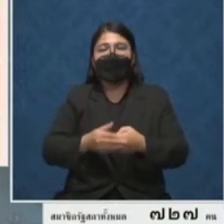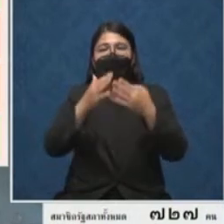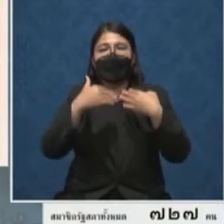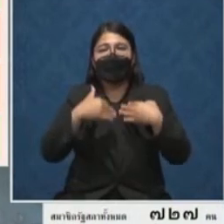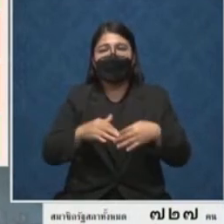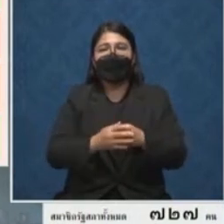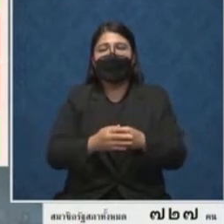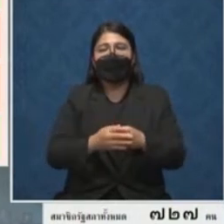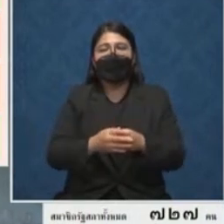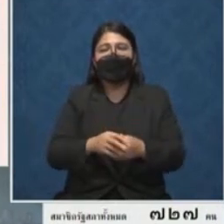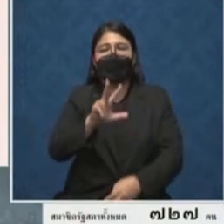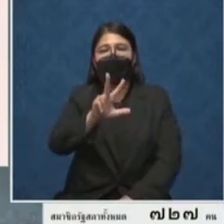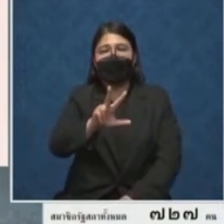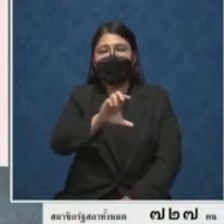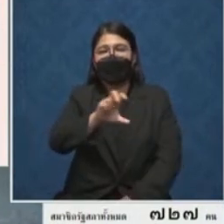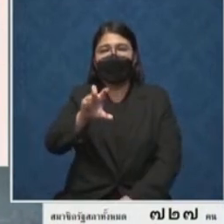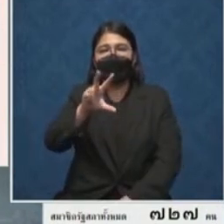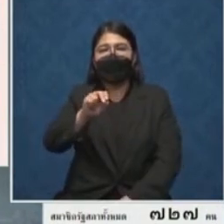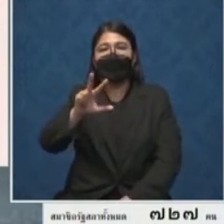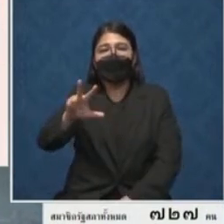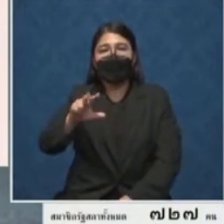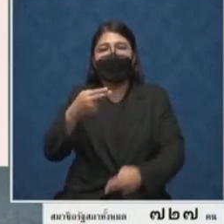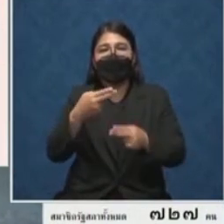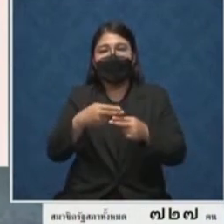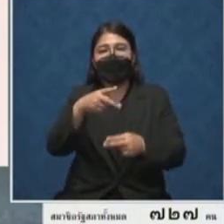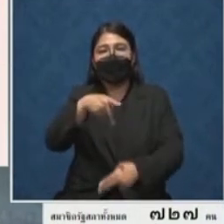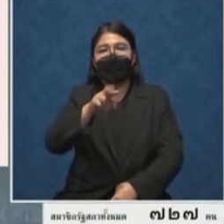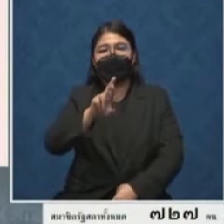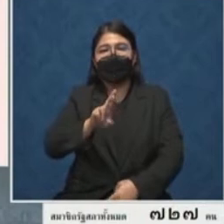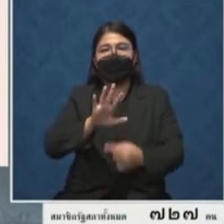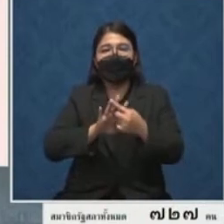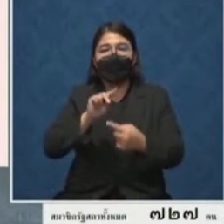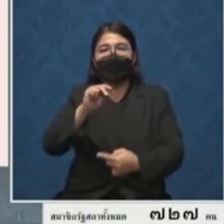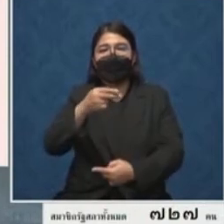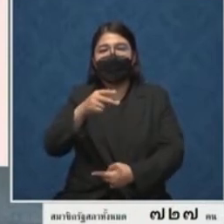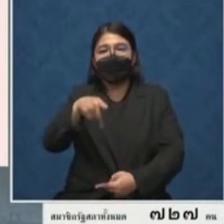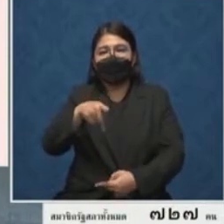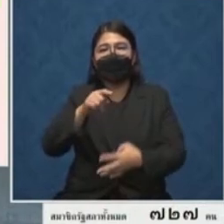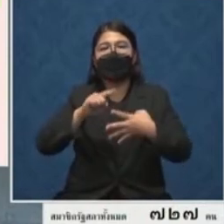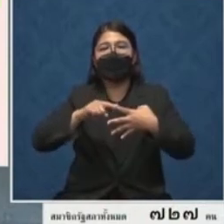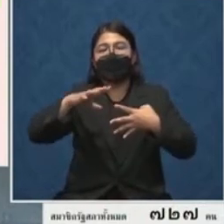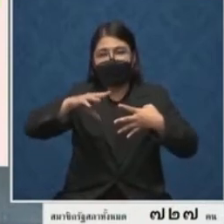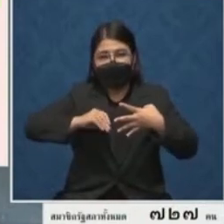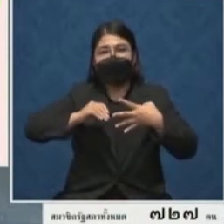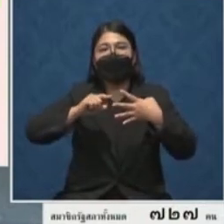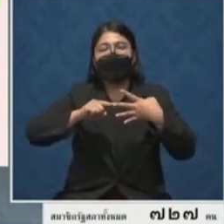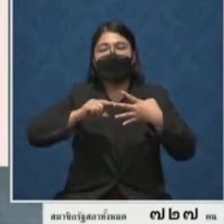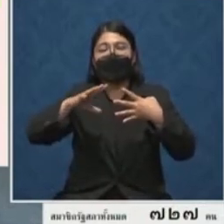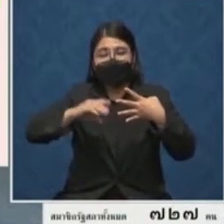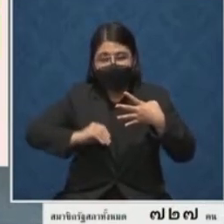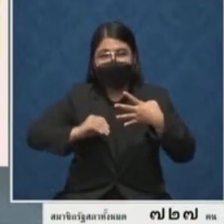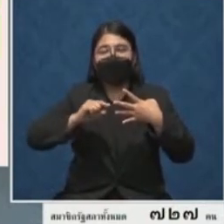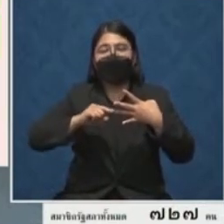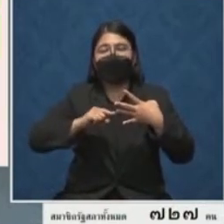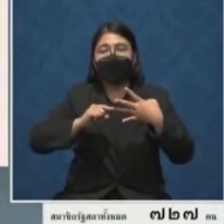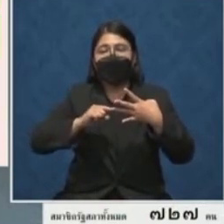333นายพรเทพวิสุทธิ์วัฒนศักดิ ์1รับหลักการ2รับหลักการ3รับหลักการ